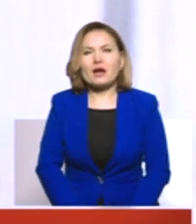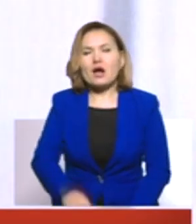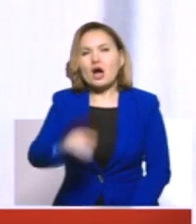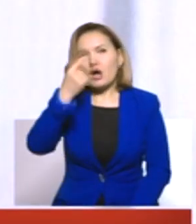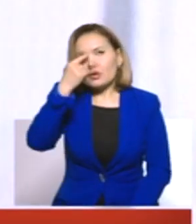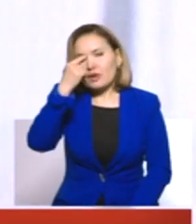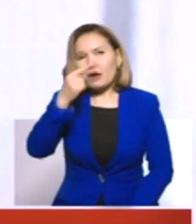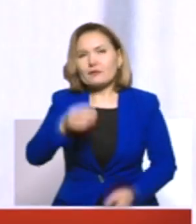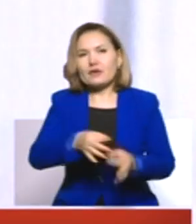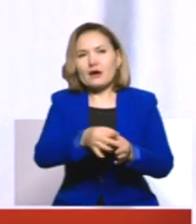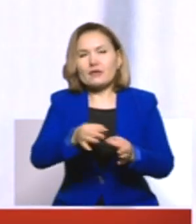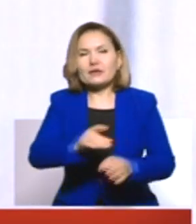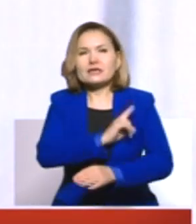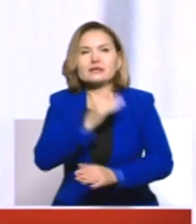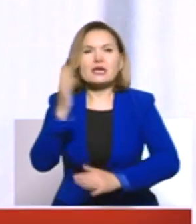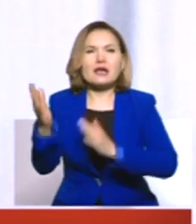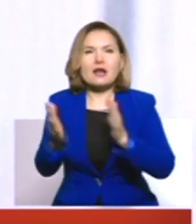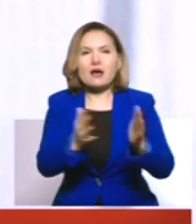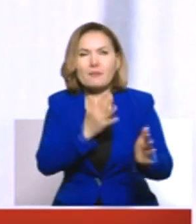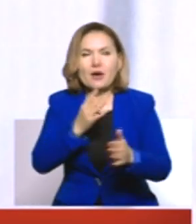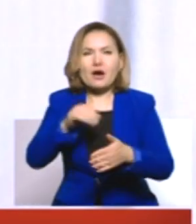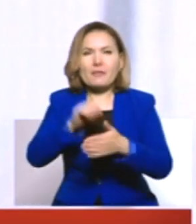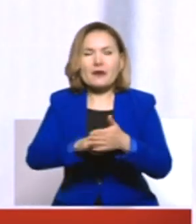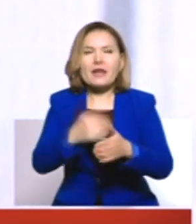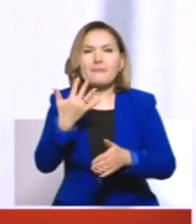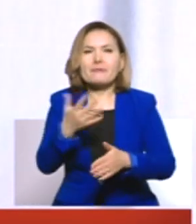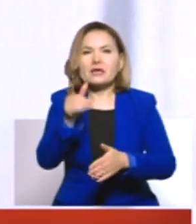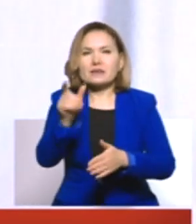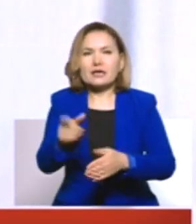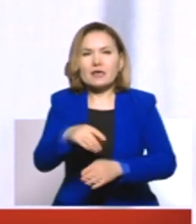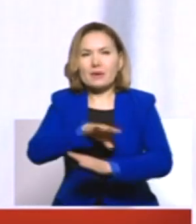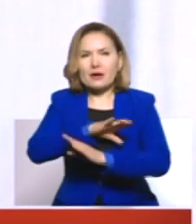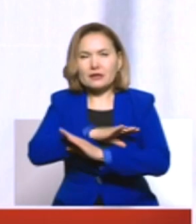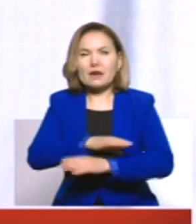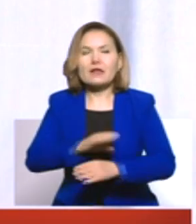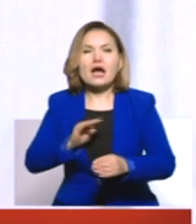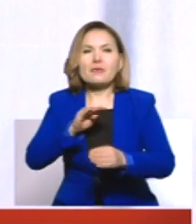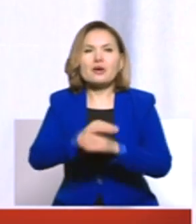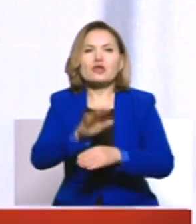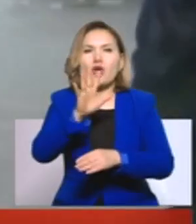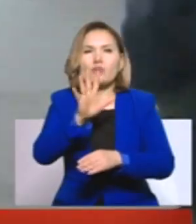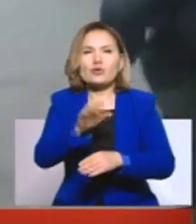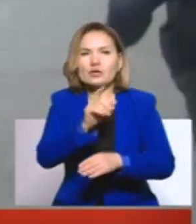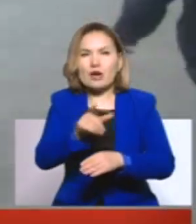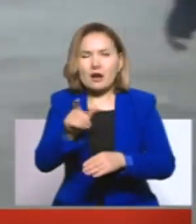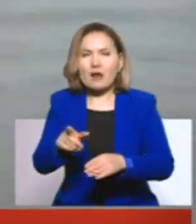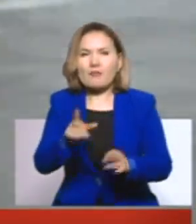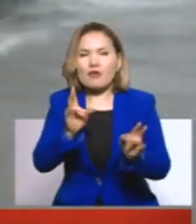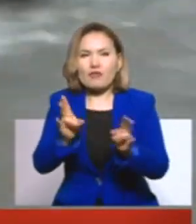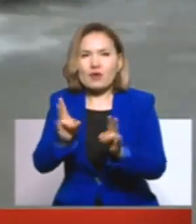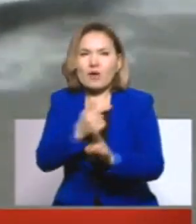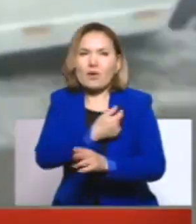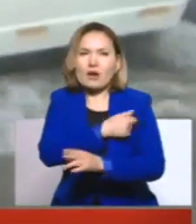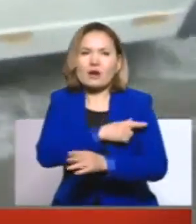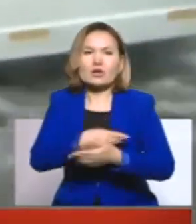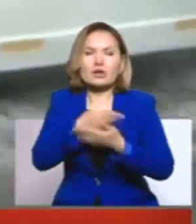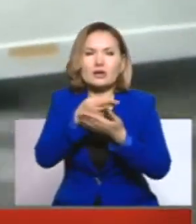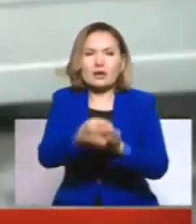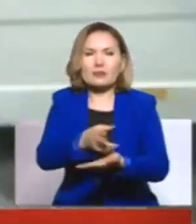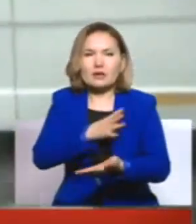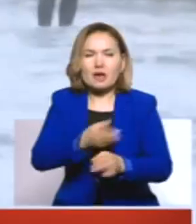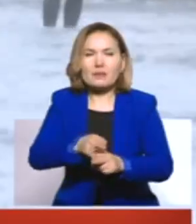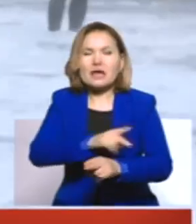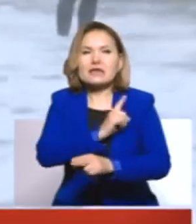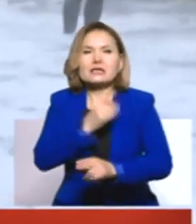Ал Үндістанда алапат циклоннан кемінде 5 адам қаза тапты. Тағы 500-ге жуық тұрғын жараланып, ауруханаға